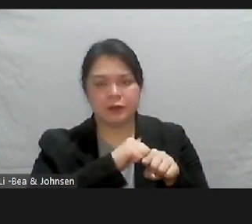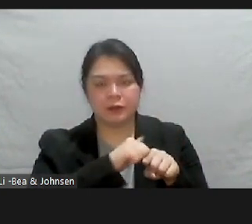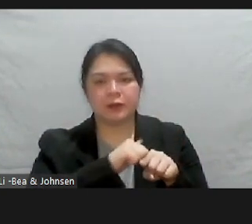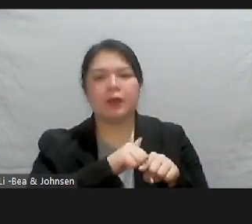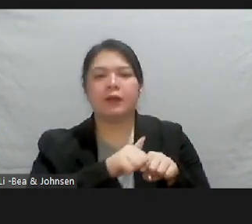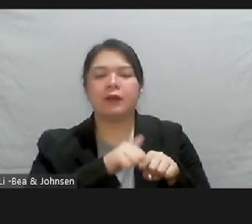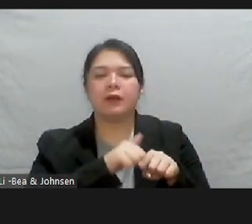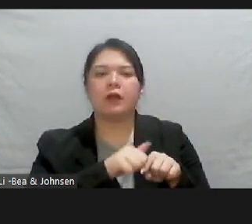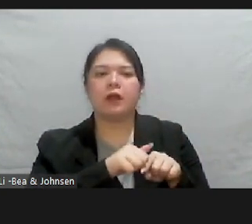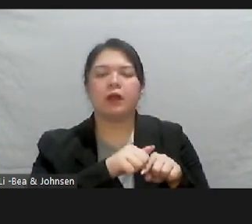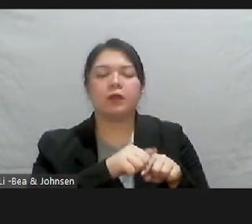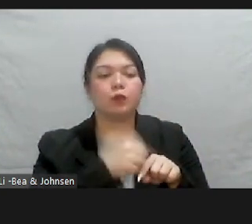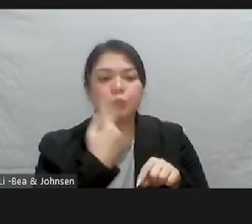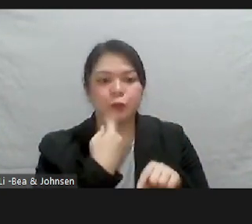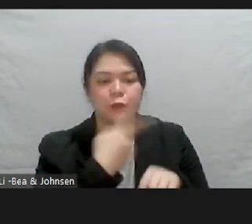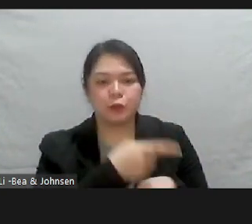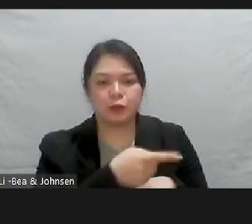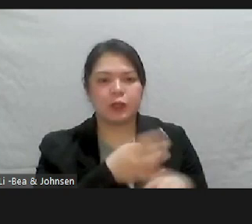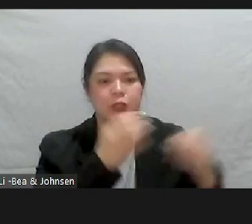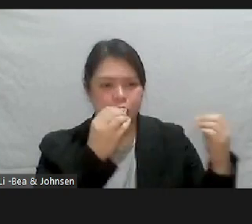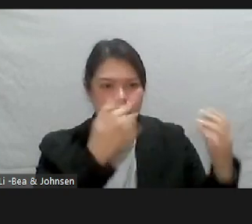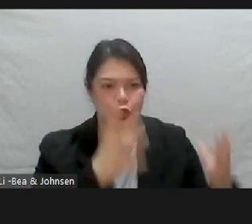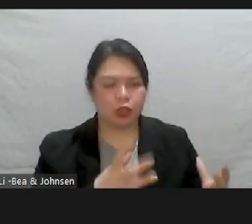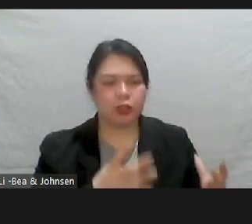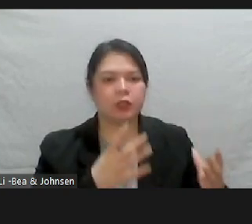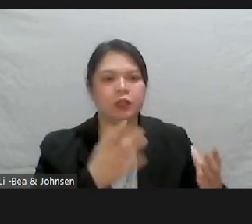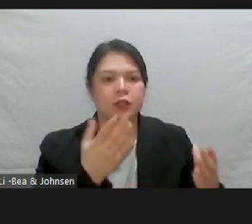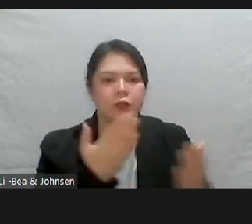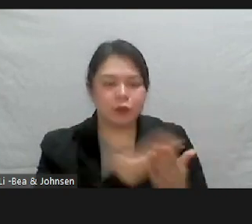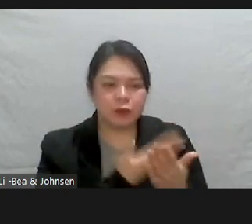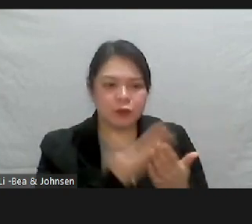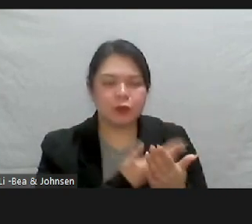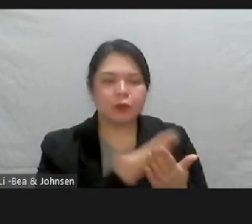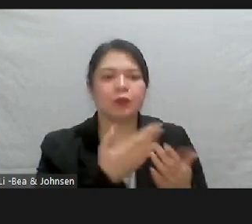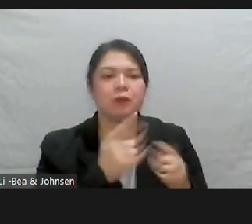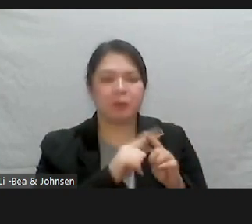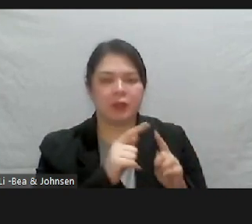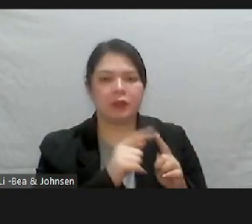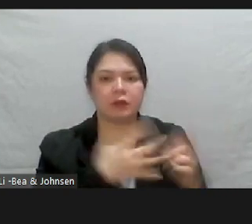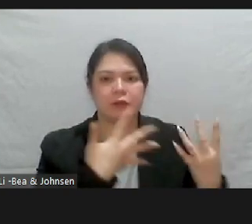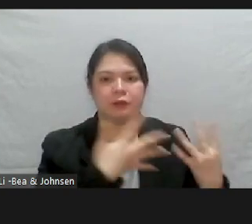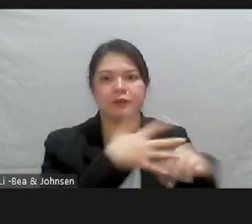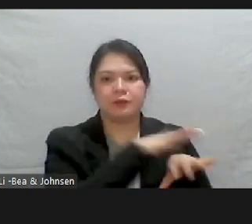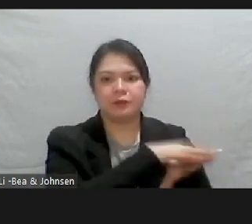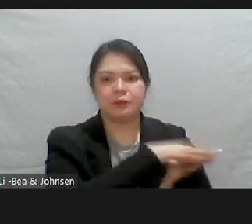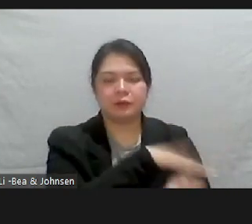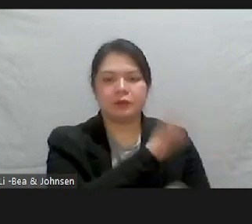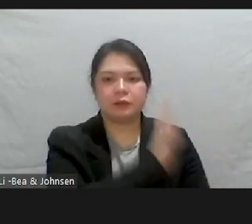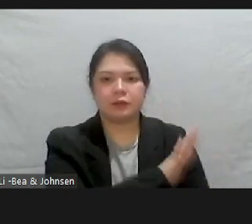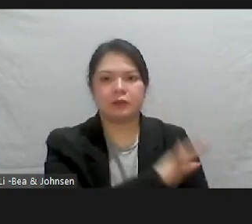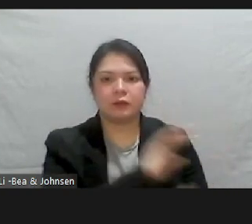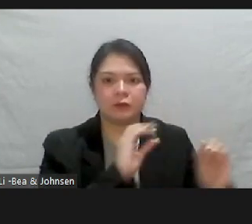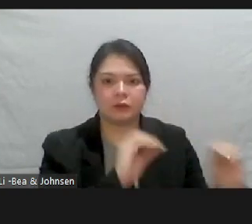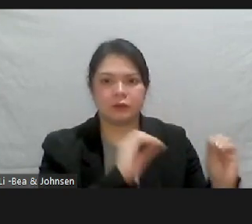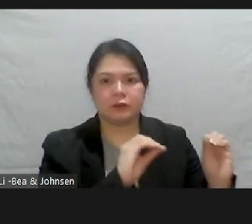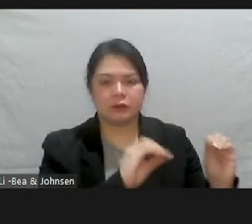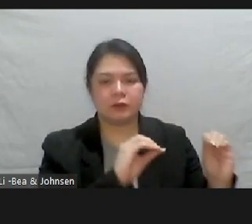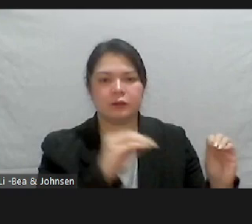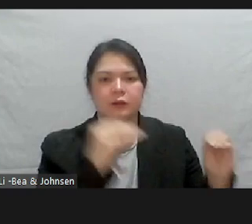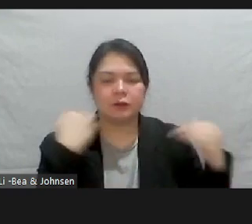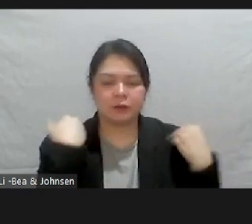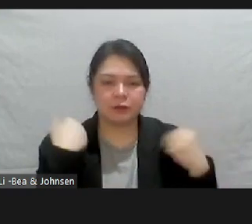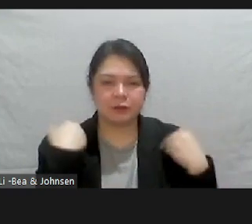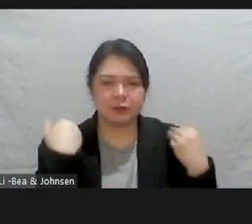gurong hindi nga nagmula sa pamayanan pero nagiging bahagi, no, ng pagtuturo sa mga kabataan na